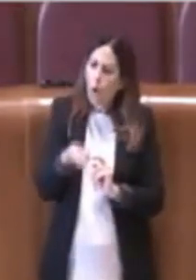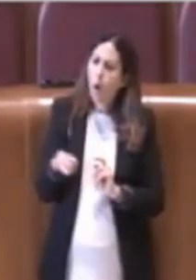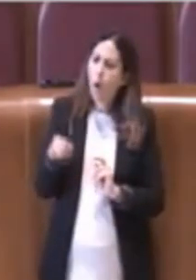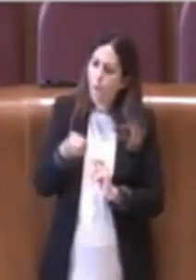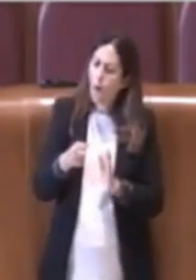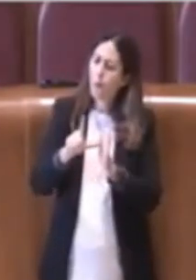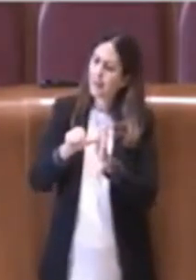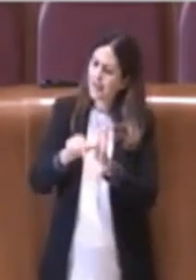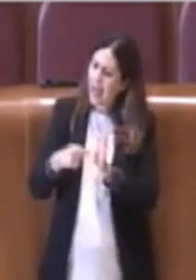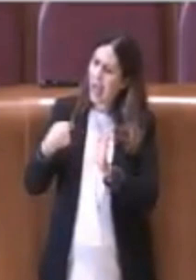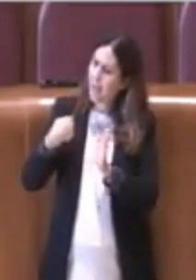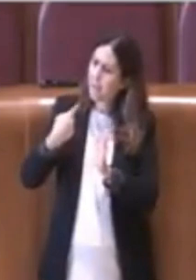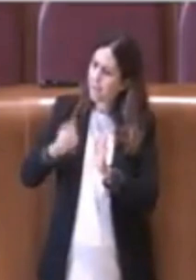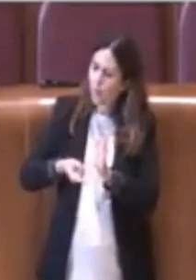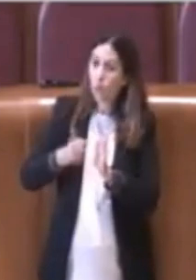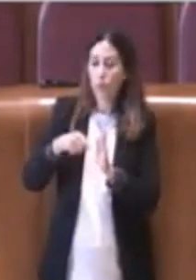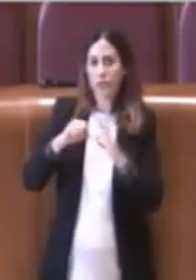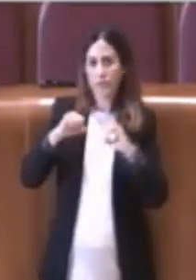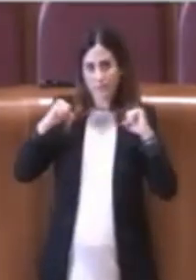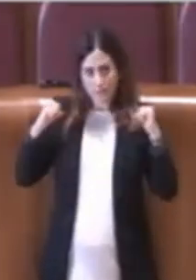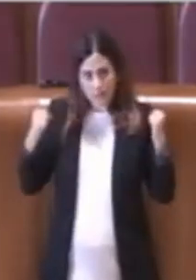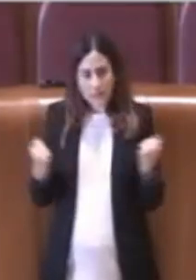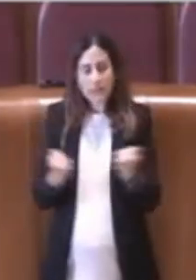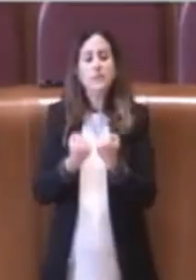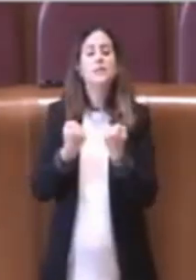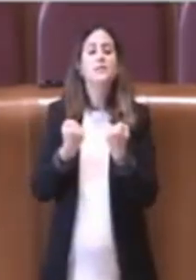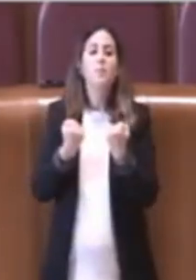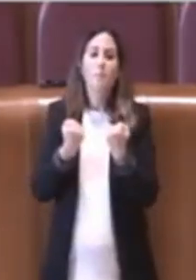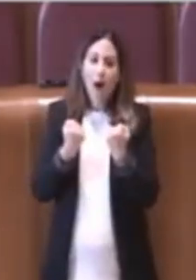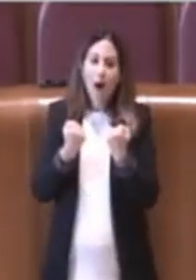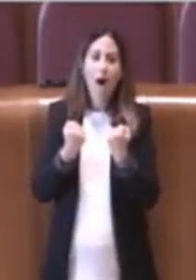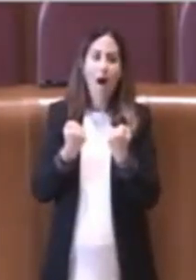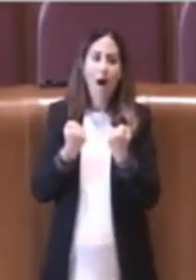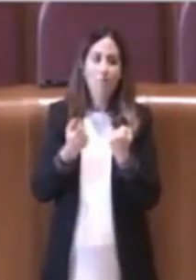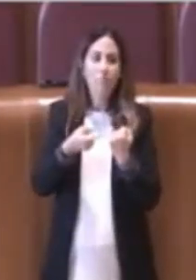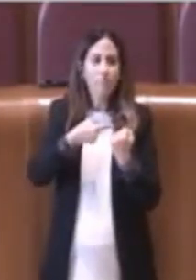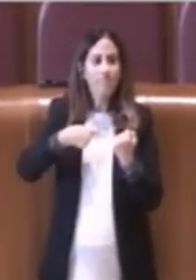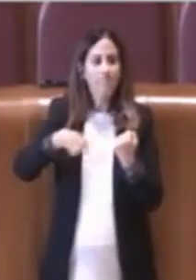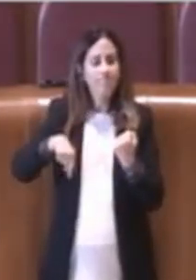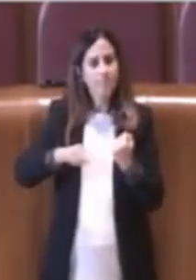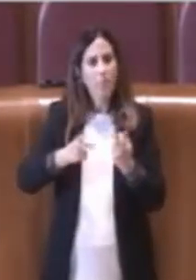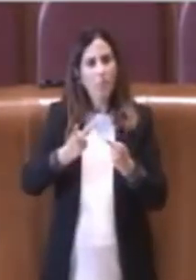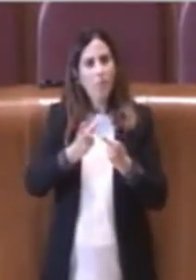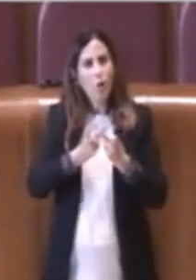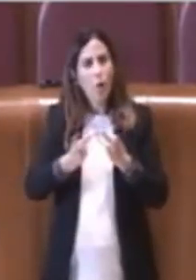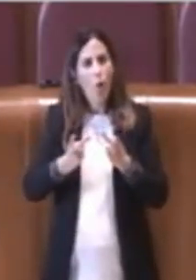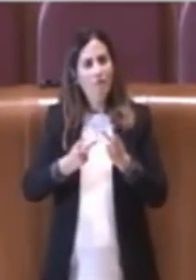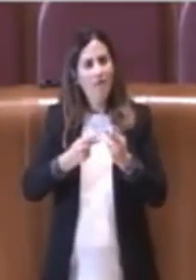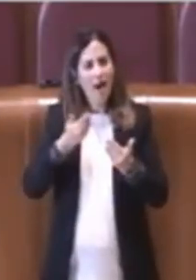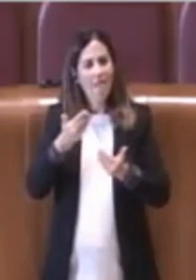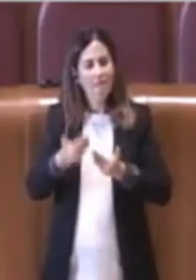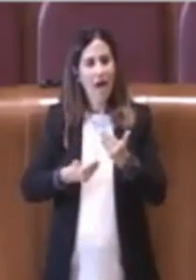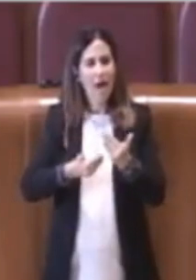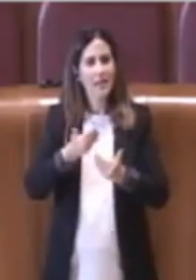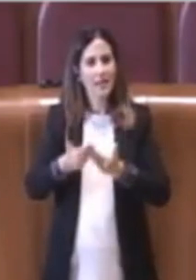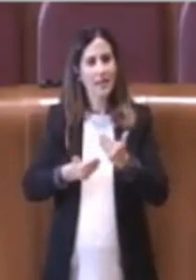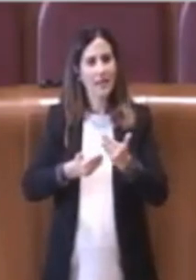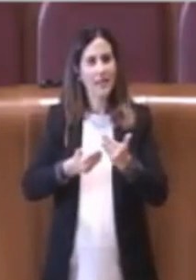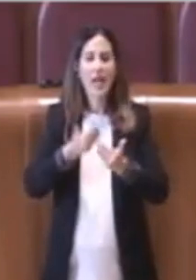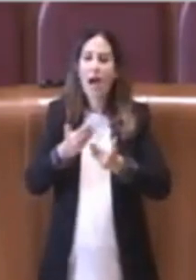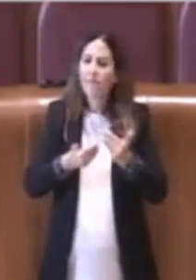fatica devo dire stiamo cercando di portare avanti tutta una serie di attività